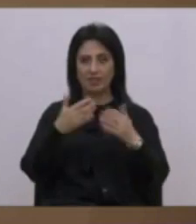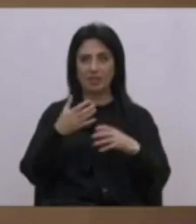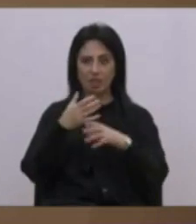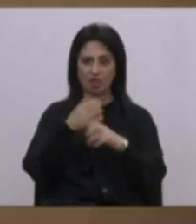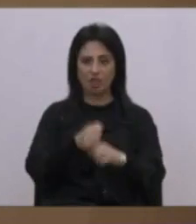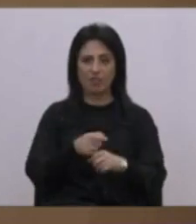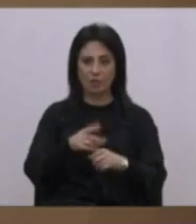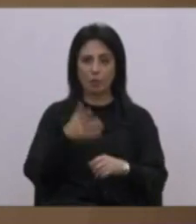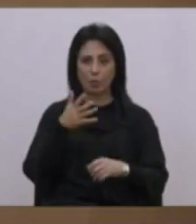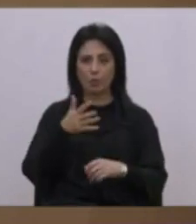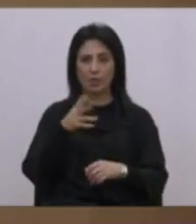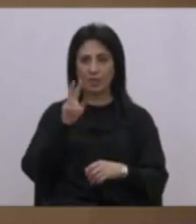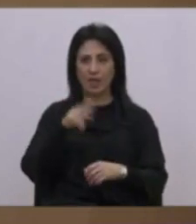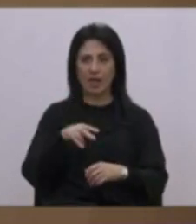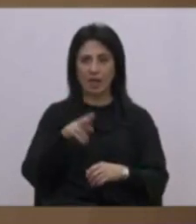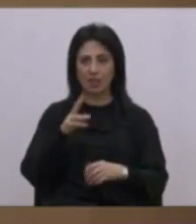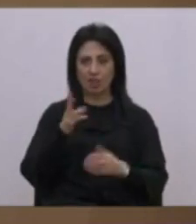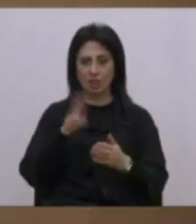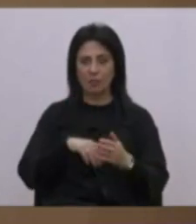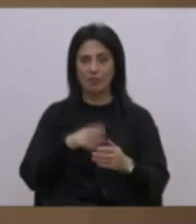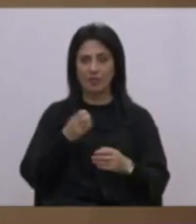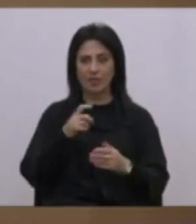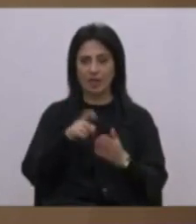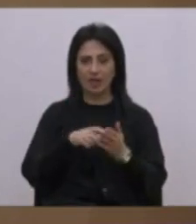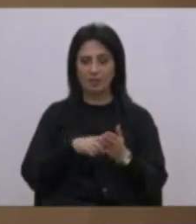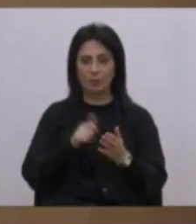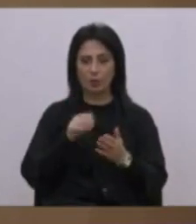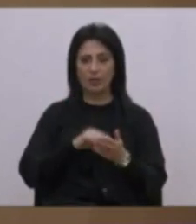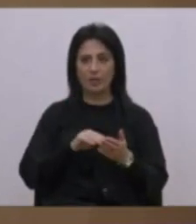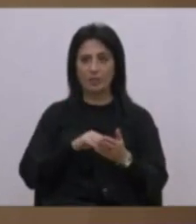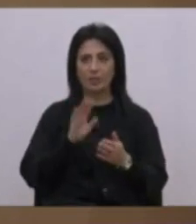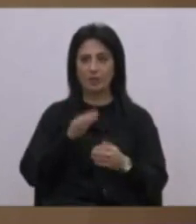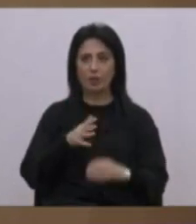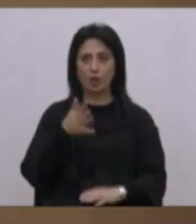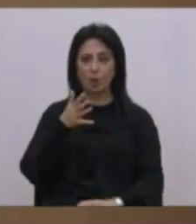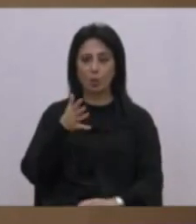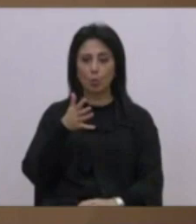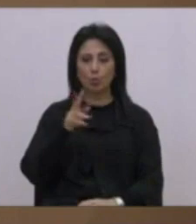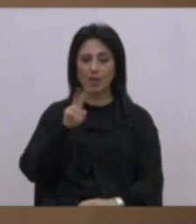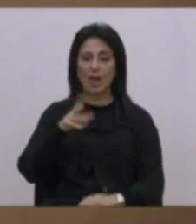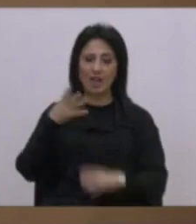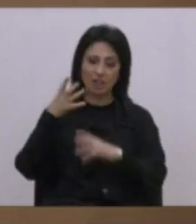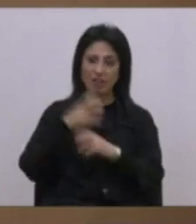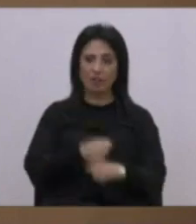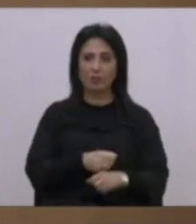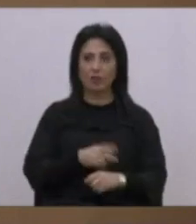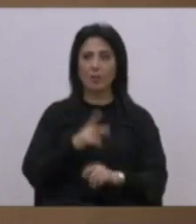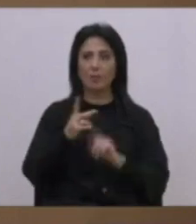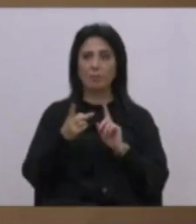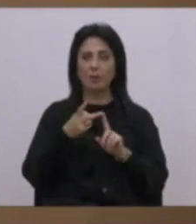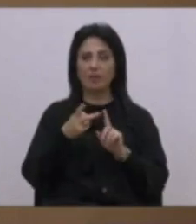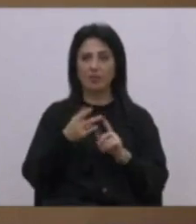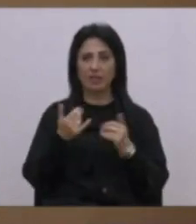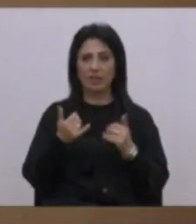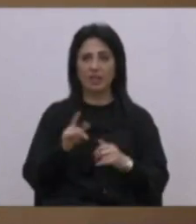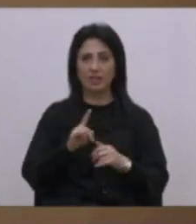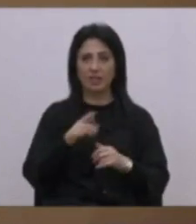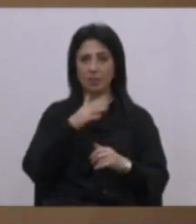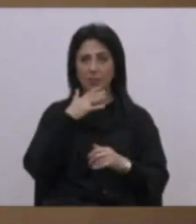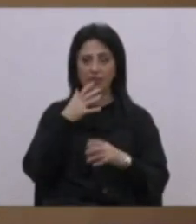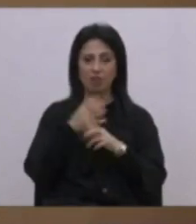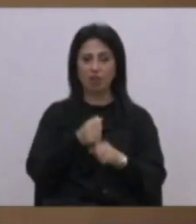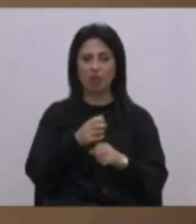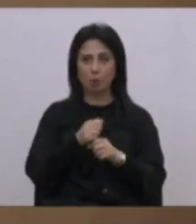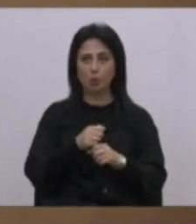შევამციროთ მოდით ეს 5000 ლარიანი ჯარიმა რა. აი კიდე გასარკვევია როგორ ეწერა, მაგრამ 5000 ლარიანი ჯარიმა შევამციროთ. და მეორე, დღეს რაღაცა ბევრ